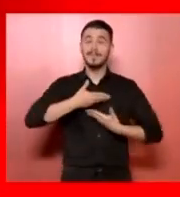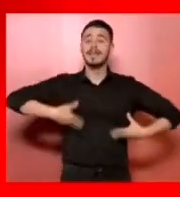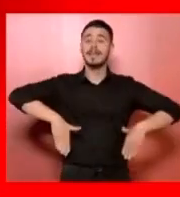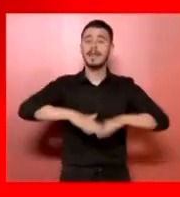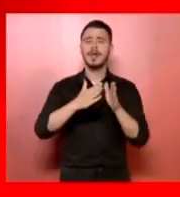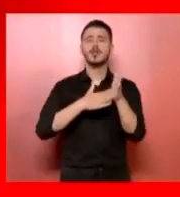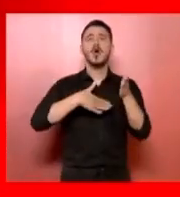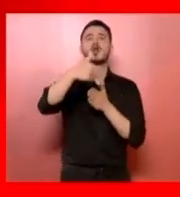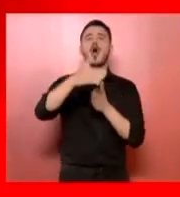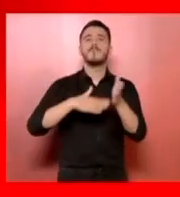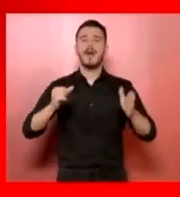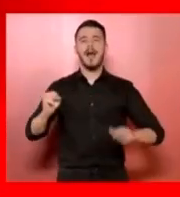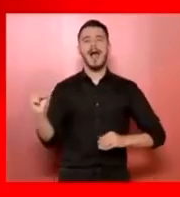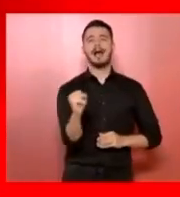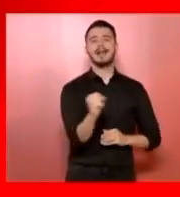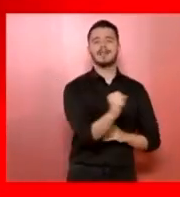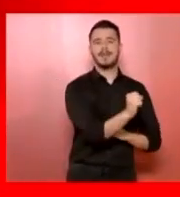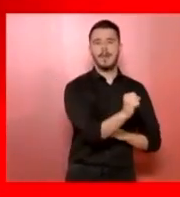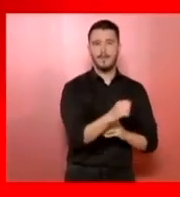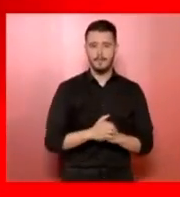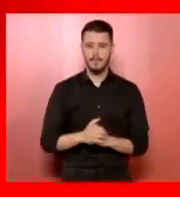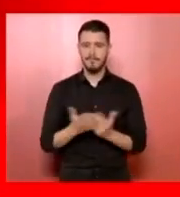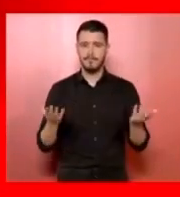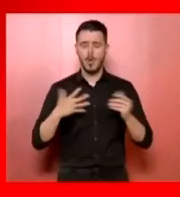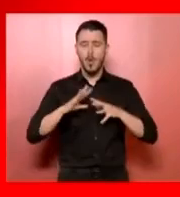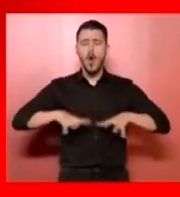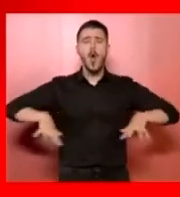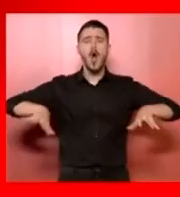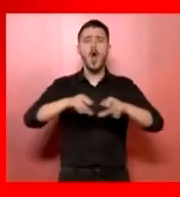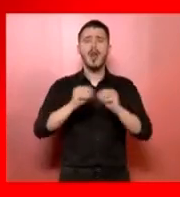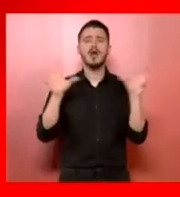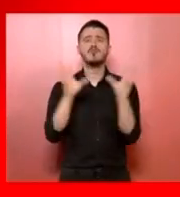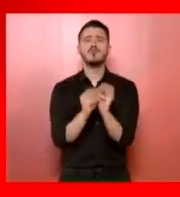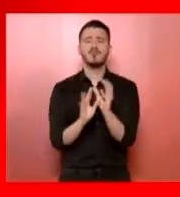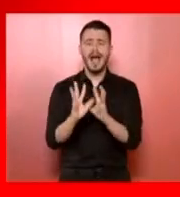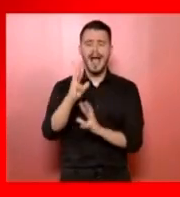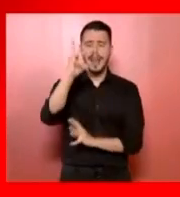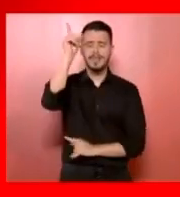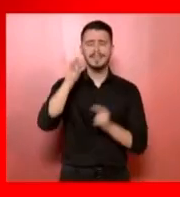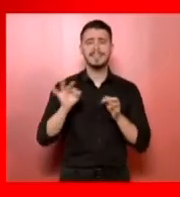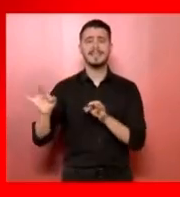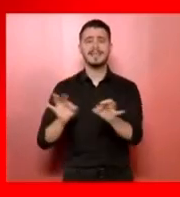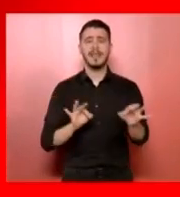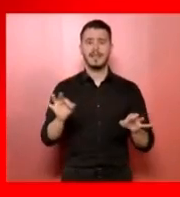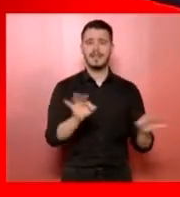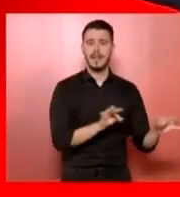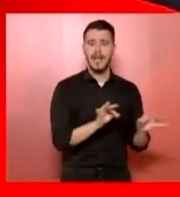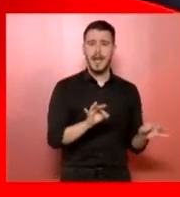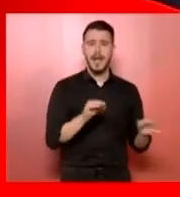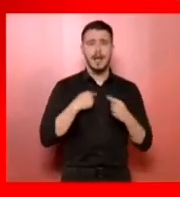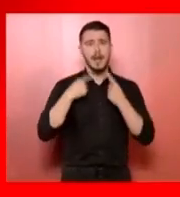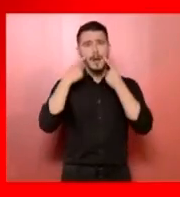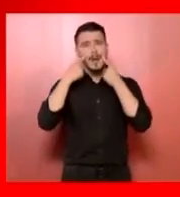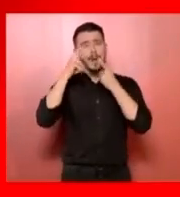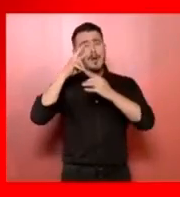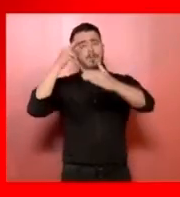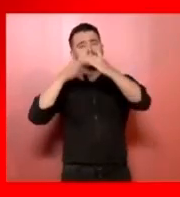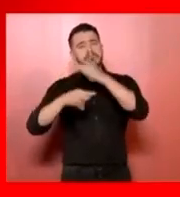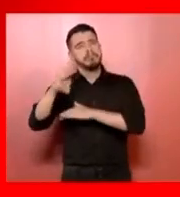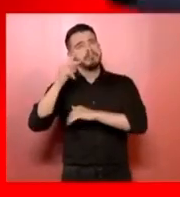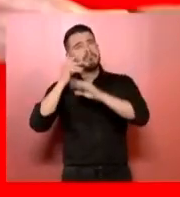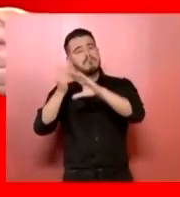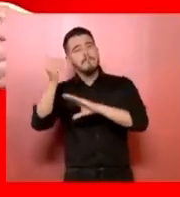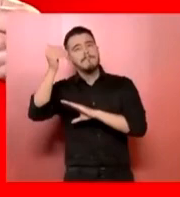αριστερές, όλα τα σχέδια τα αναπτυξιακά που χρειάζονται να κοιτάμε στο μέλλον και να έχουμε